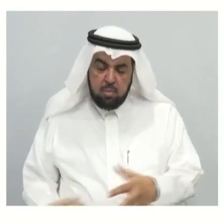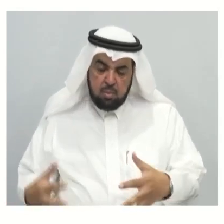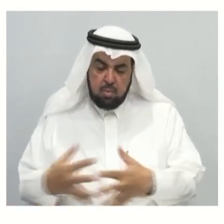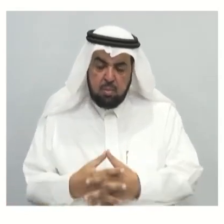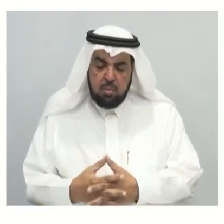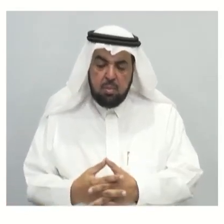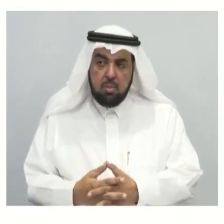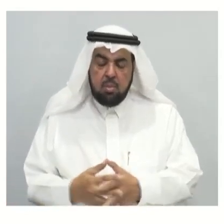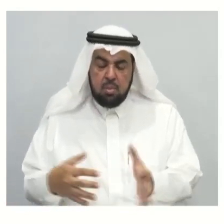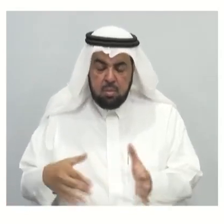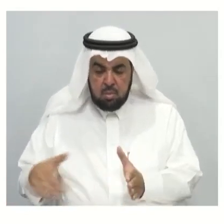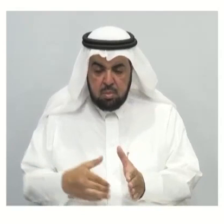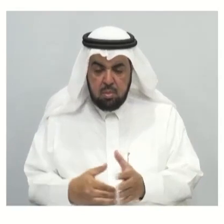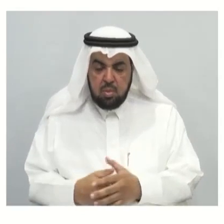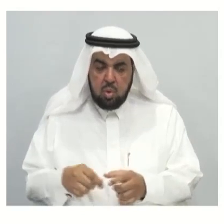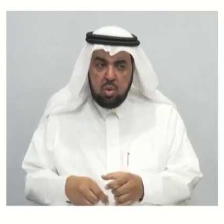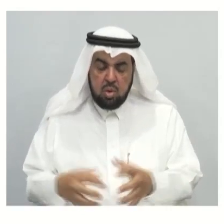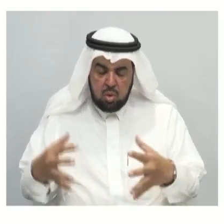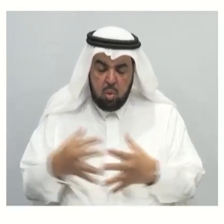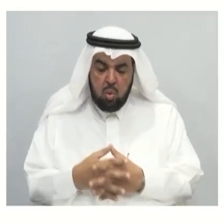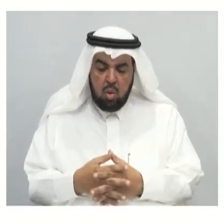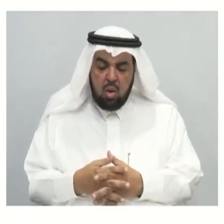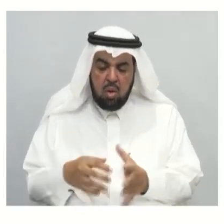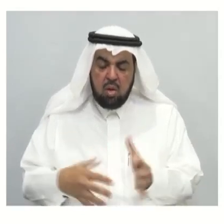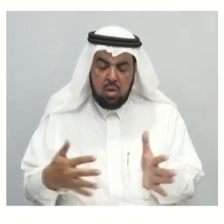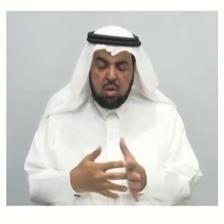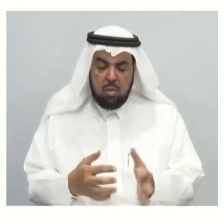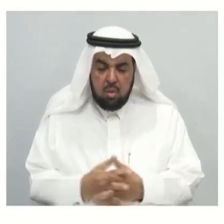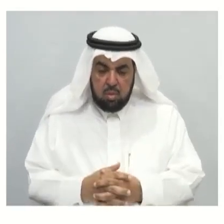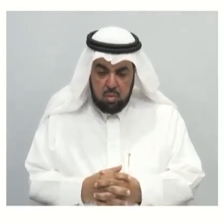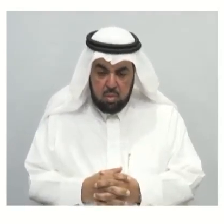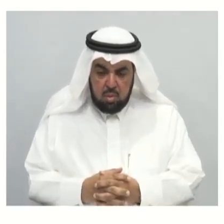الى اليها وتكون عضويه بالانضمام